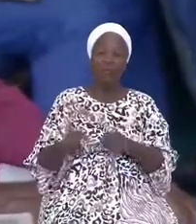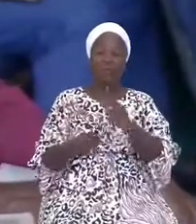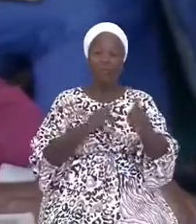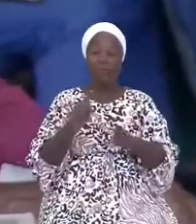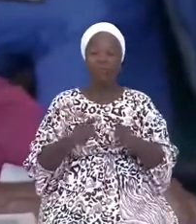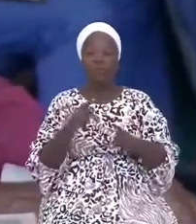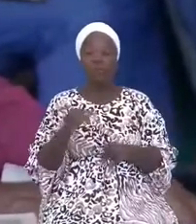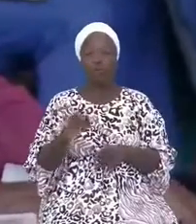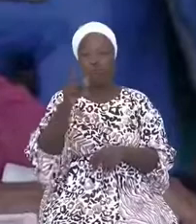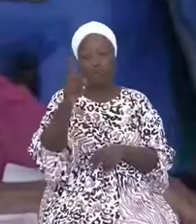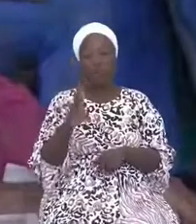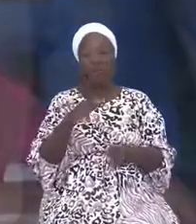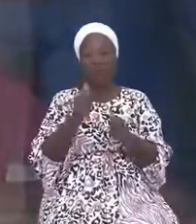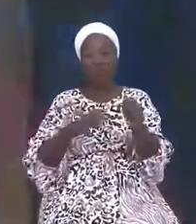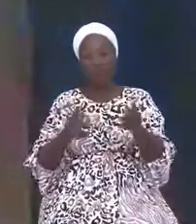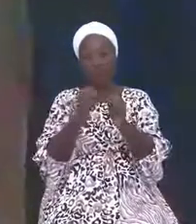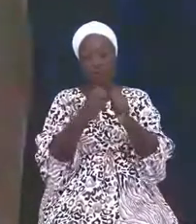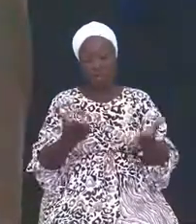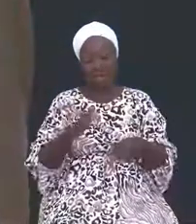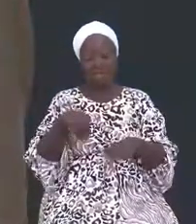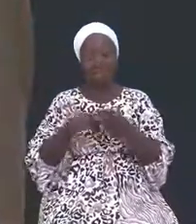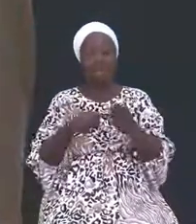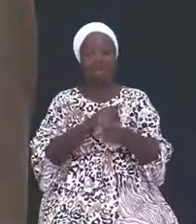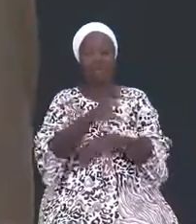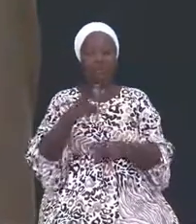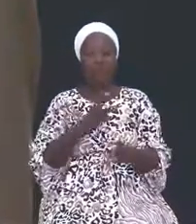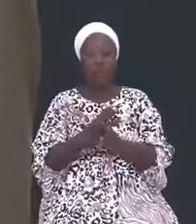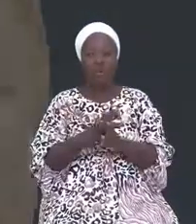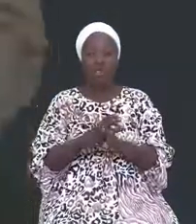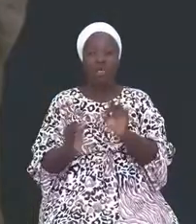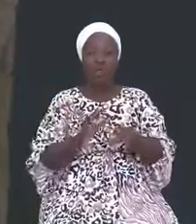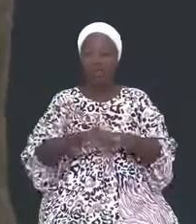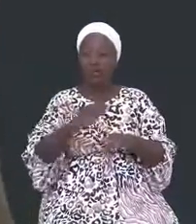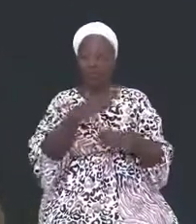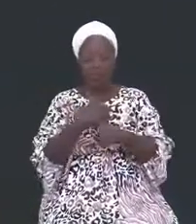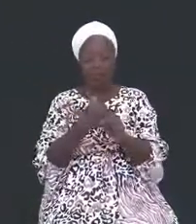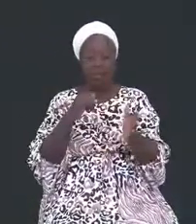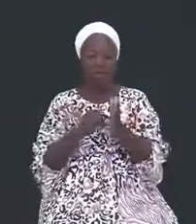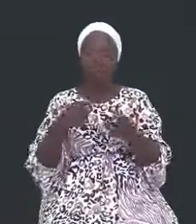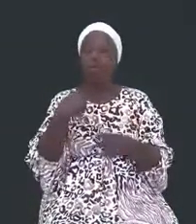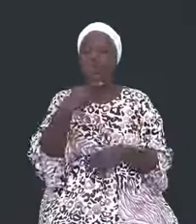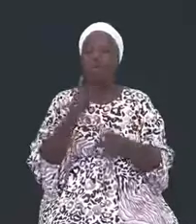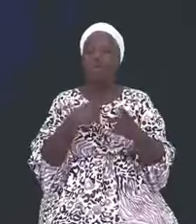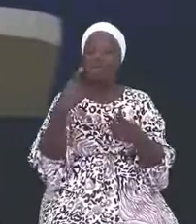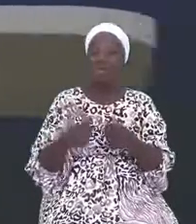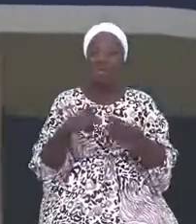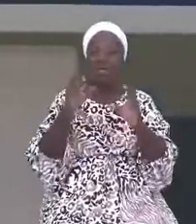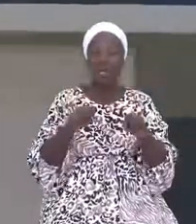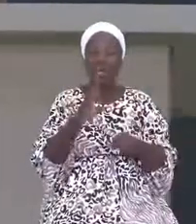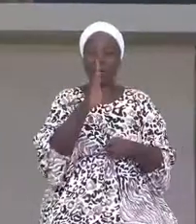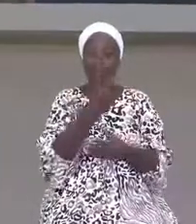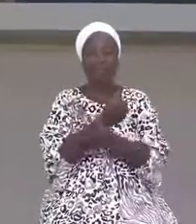tout ici dans ce monde si le réussissent pas qui peut donc être sauvé